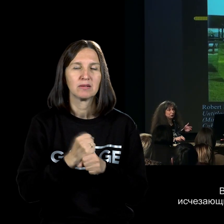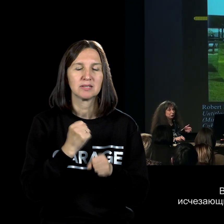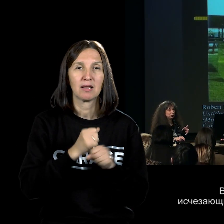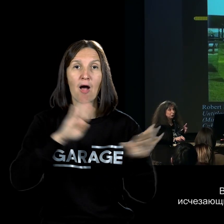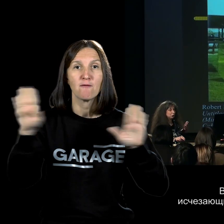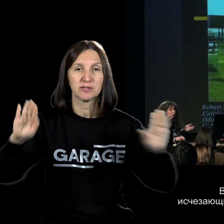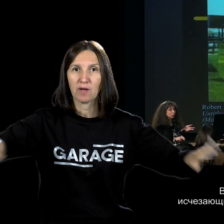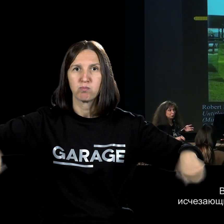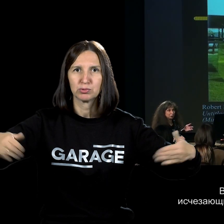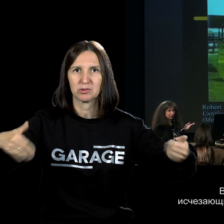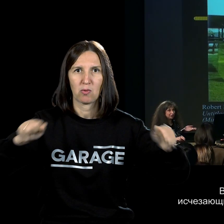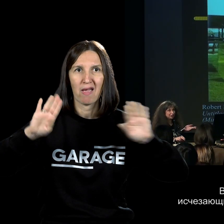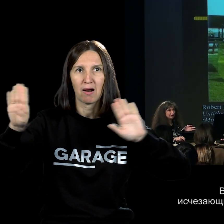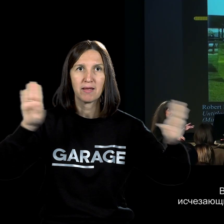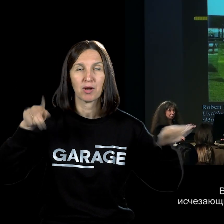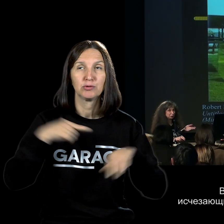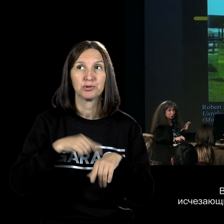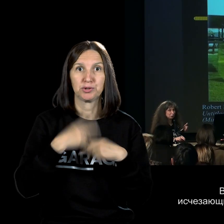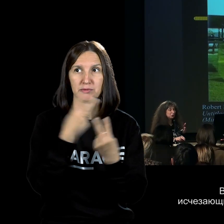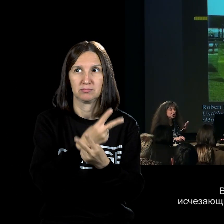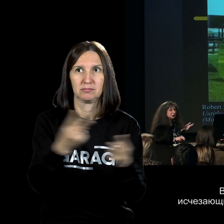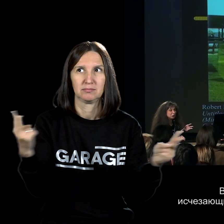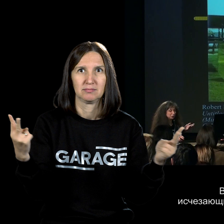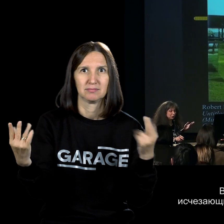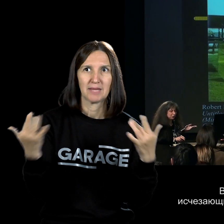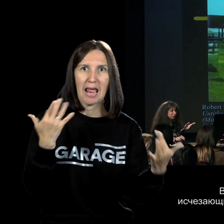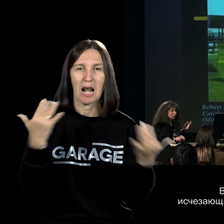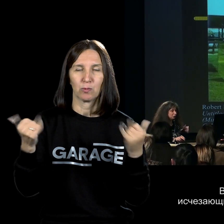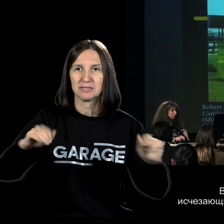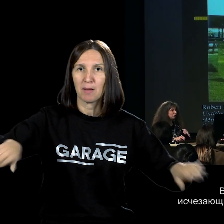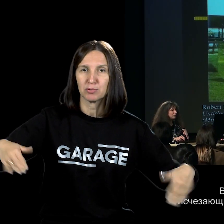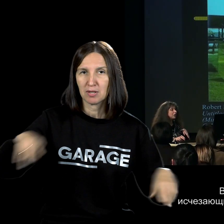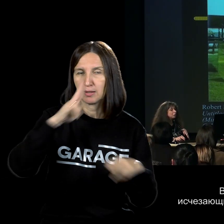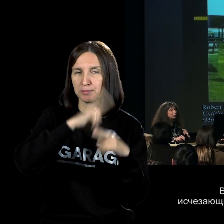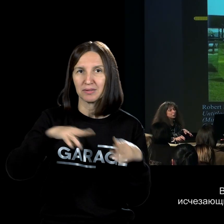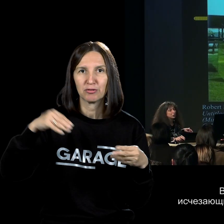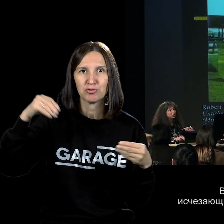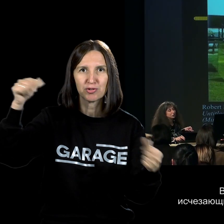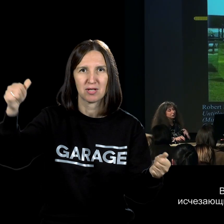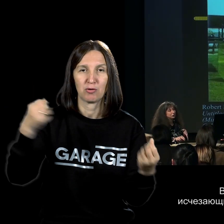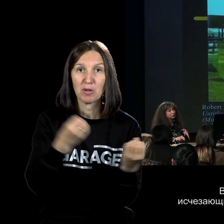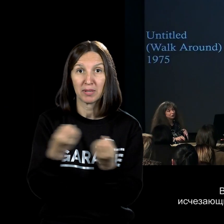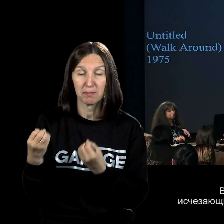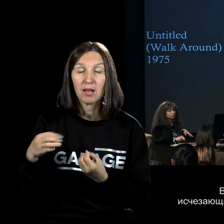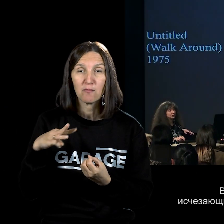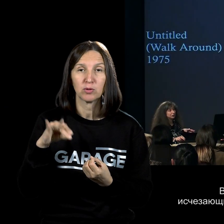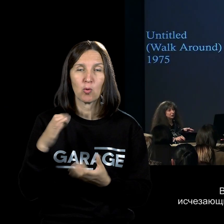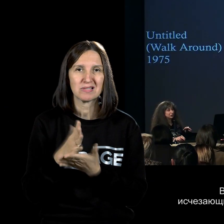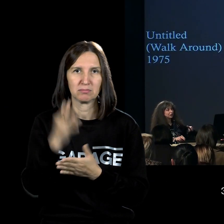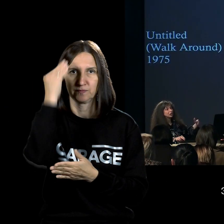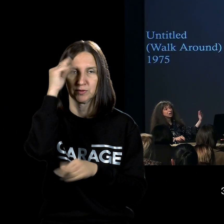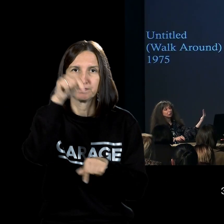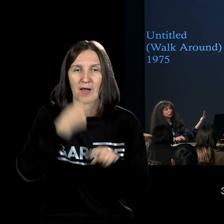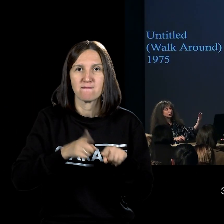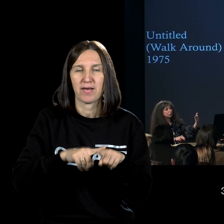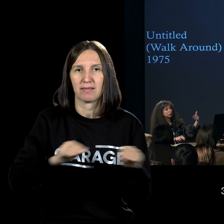это, собственно говоря, вот такую иллюзию пустоты или иллюзию формы, исчезающие предметы, это то, что Моррис показывает в этой